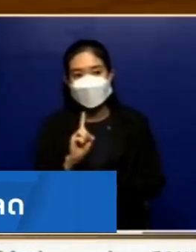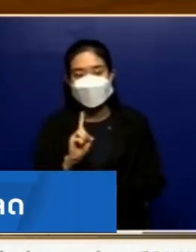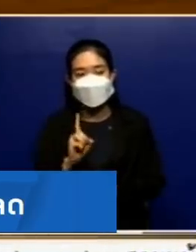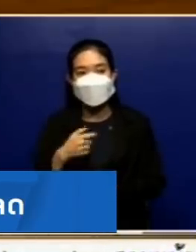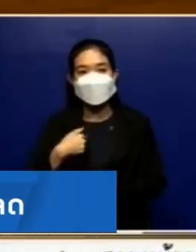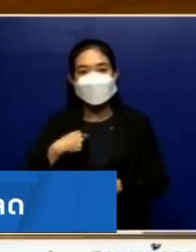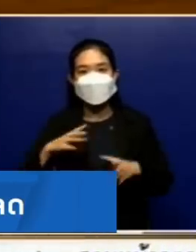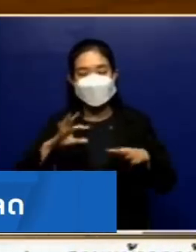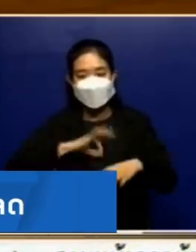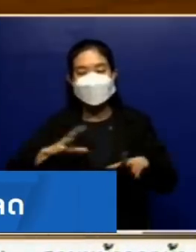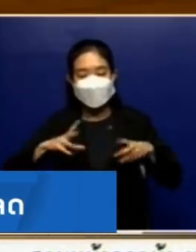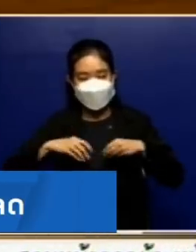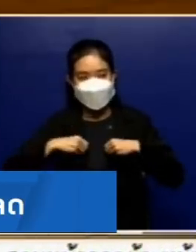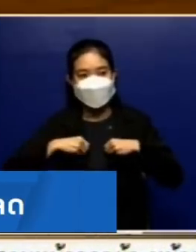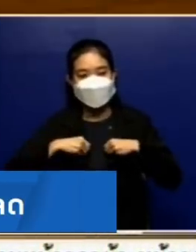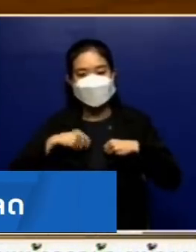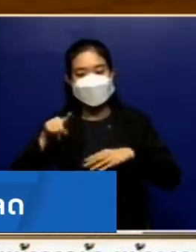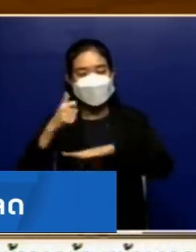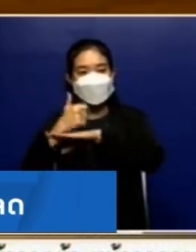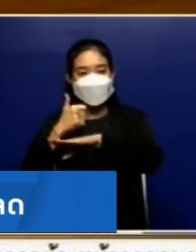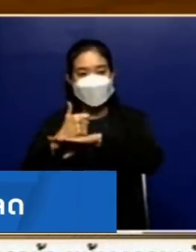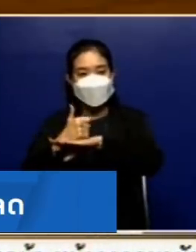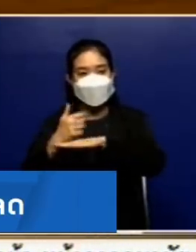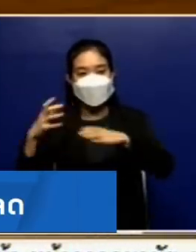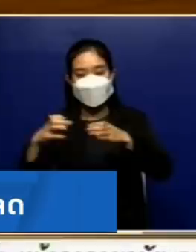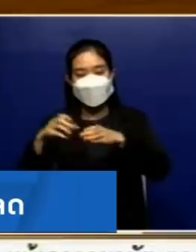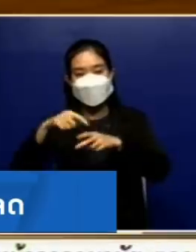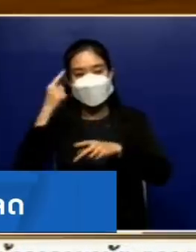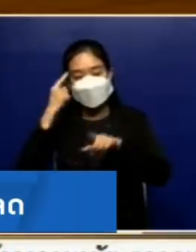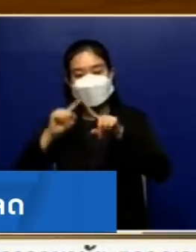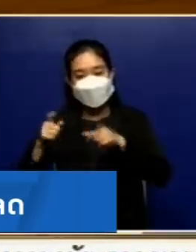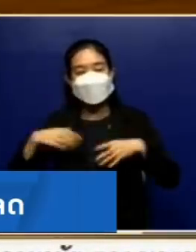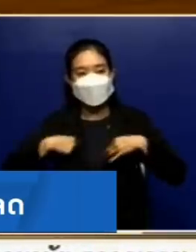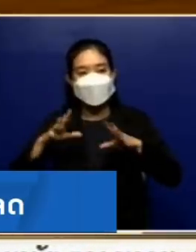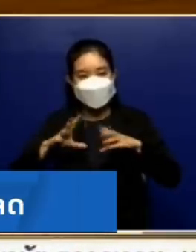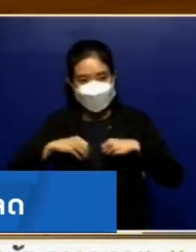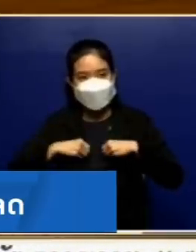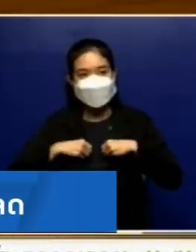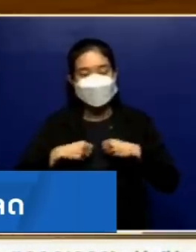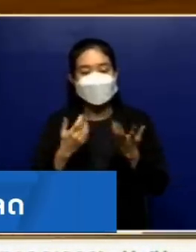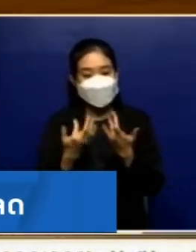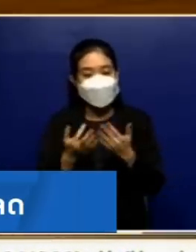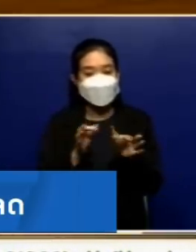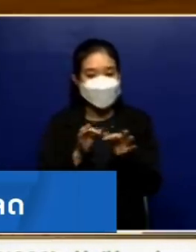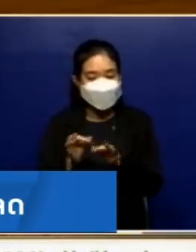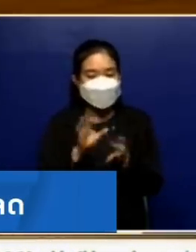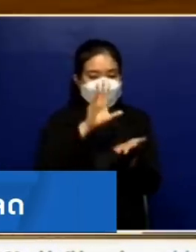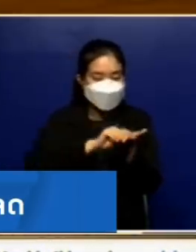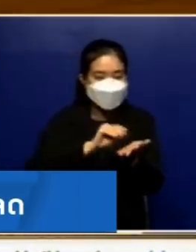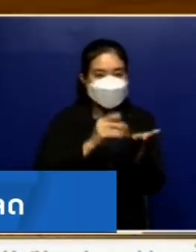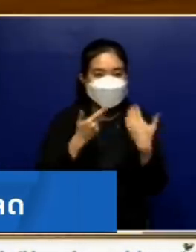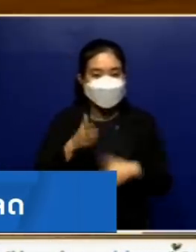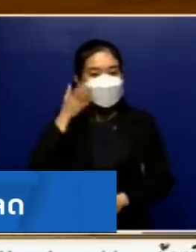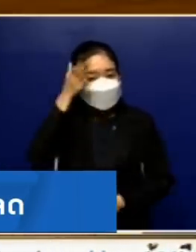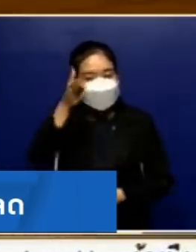าไม่คุยกับใครผู้สื่อข่าวพยายามจะถามว่าการพิจารณางบปีนี้เป็นอย่างไรพลเอกประยุทธ์ไม่ตอบเดินจ้ำอ้าวเข้าสภาไปนะครับแ